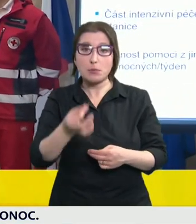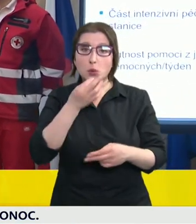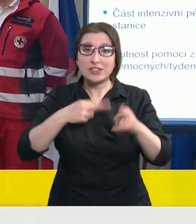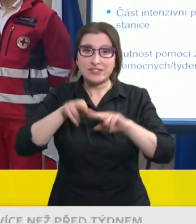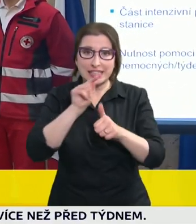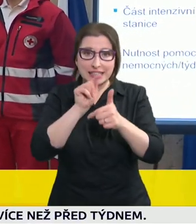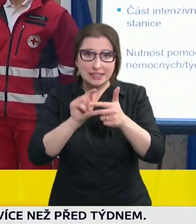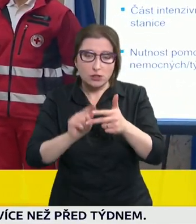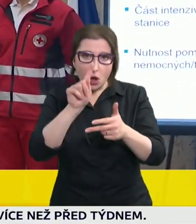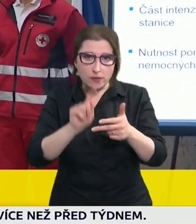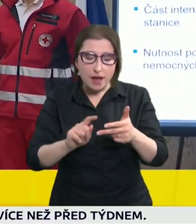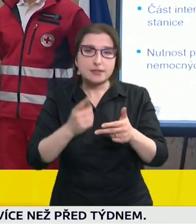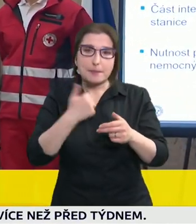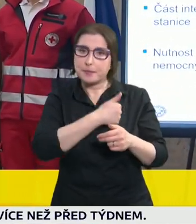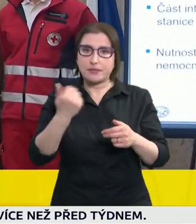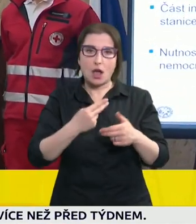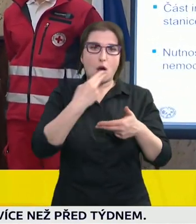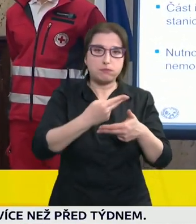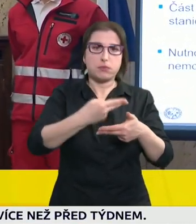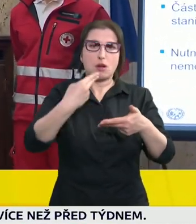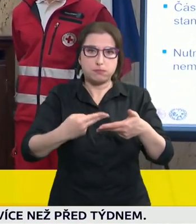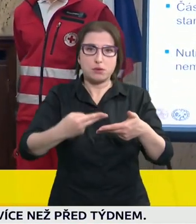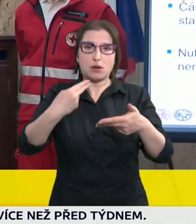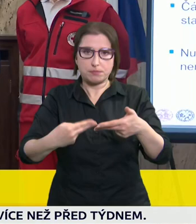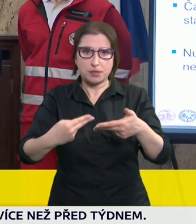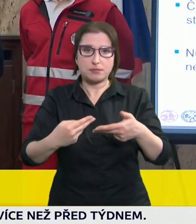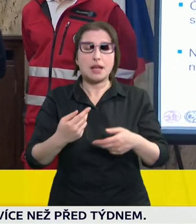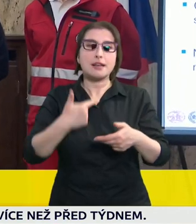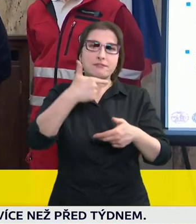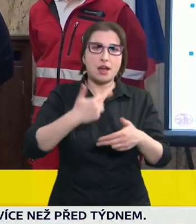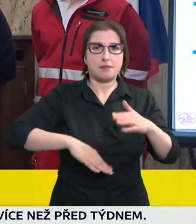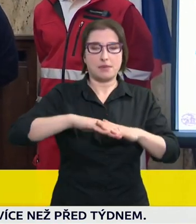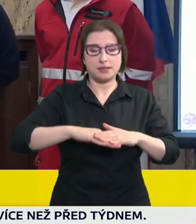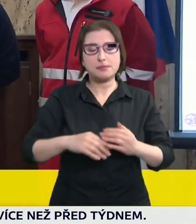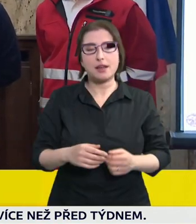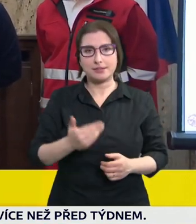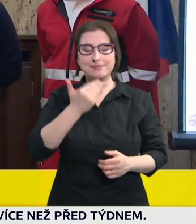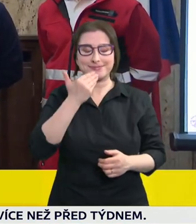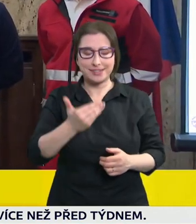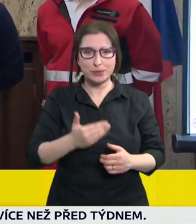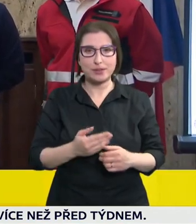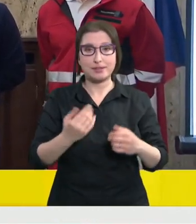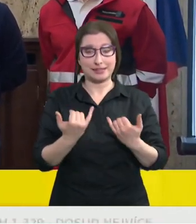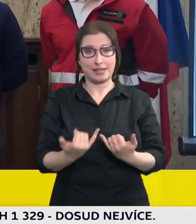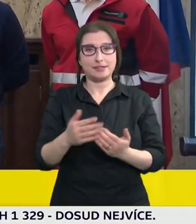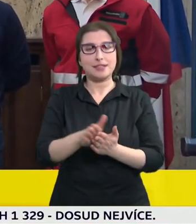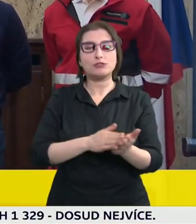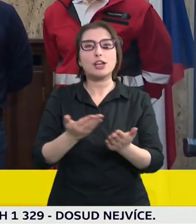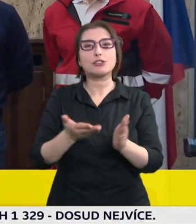zároveň, abyste je pokládali postupně, ale ideálně dva dotazy na redaktora. Děkuji a prosím tedy Česká